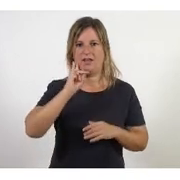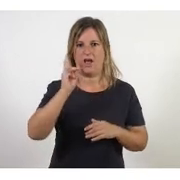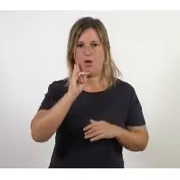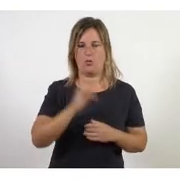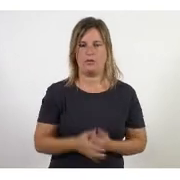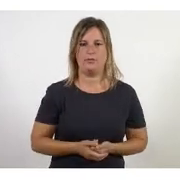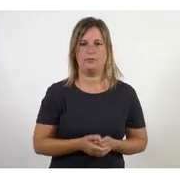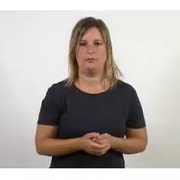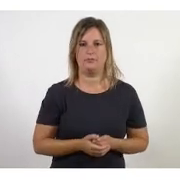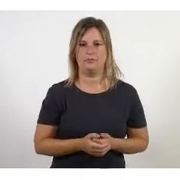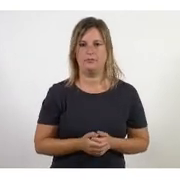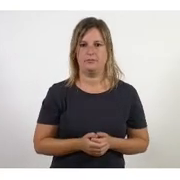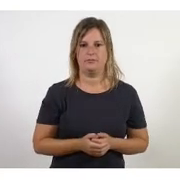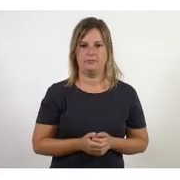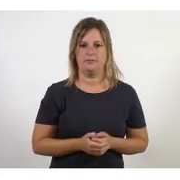qualitat.